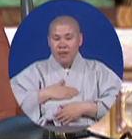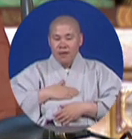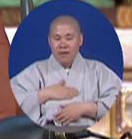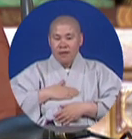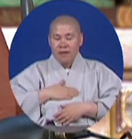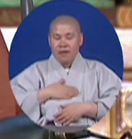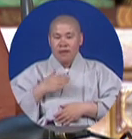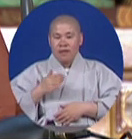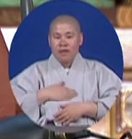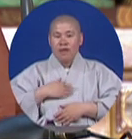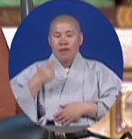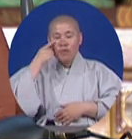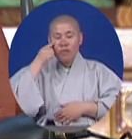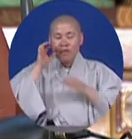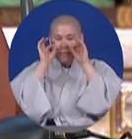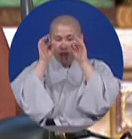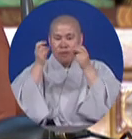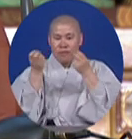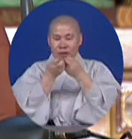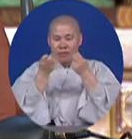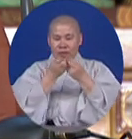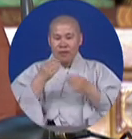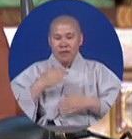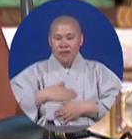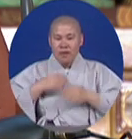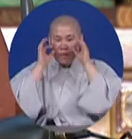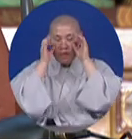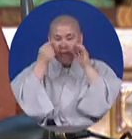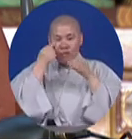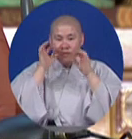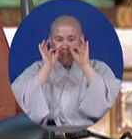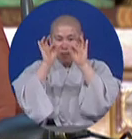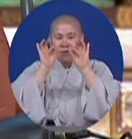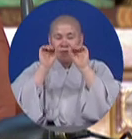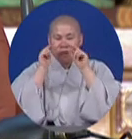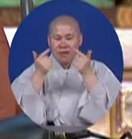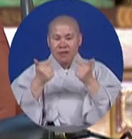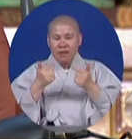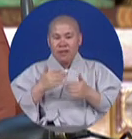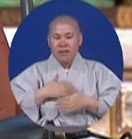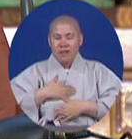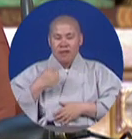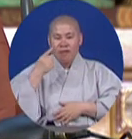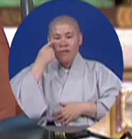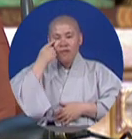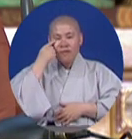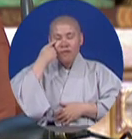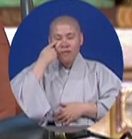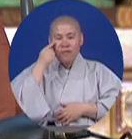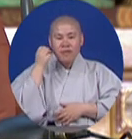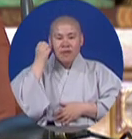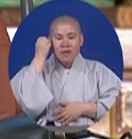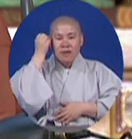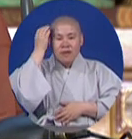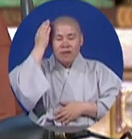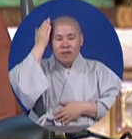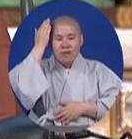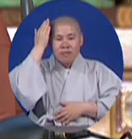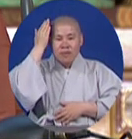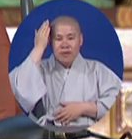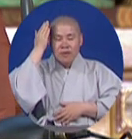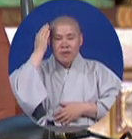내가 내 눈을 본다는 게 이게 망상이죠. 이미 내 눈인데 어떻게 내 눈을 보느냐